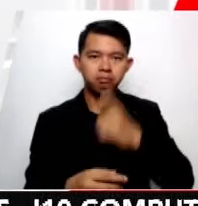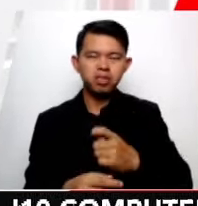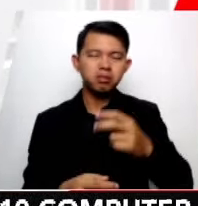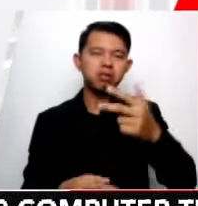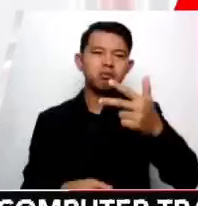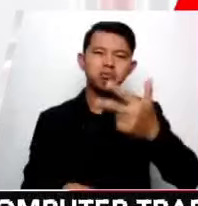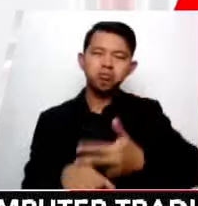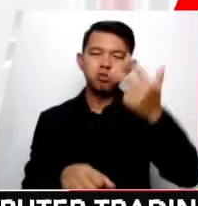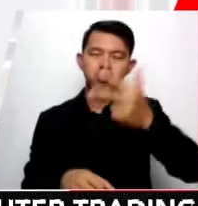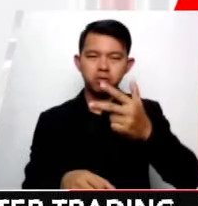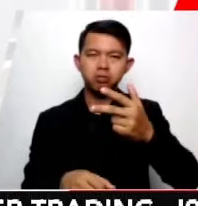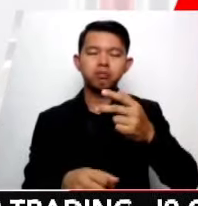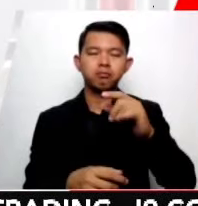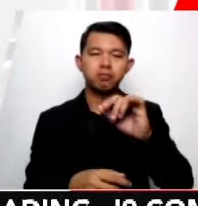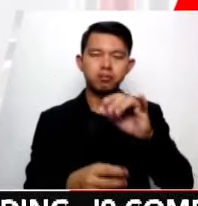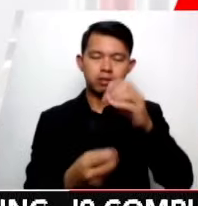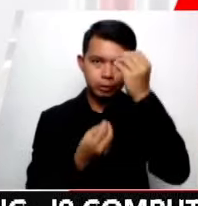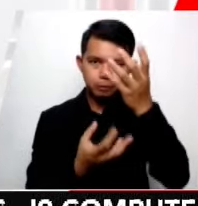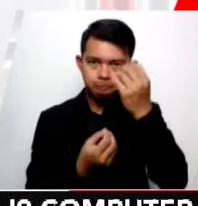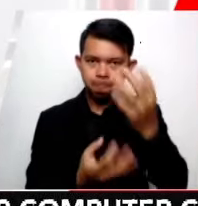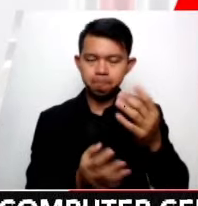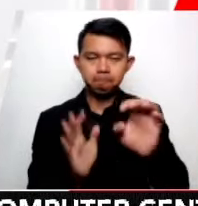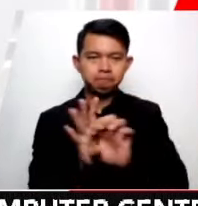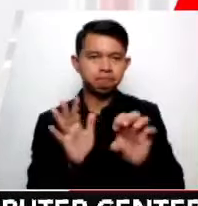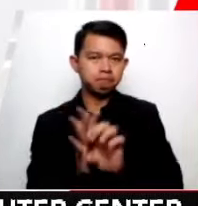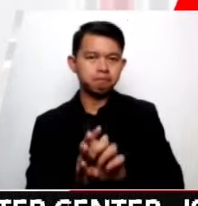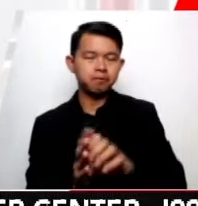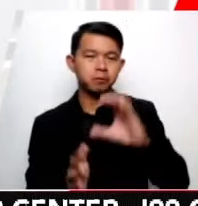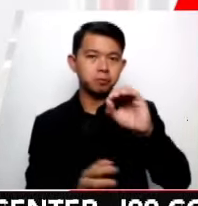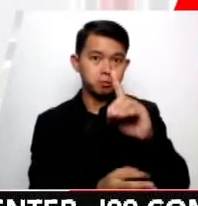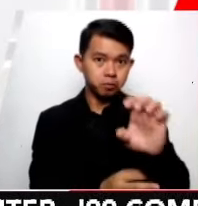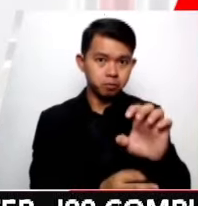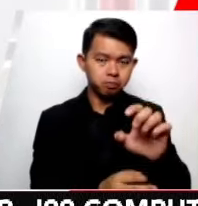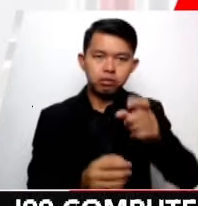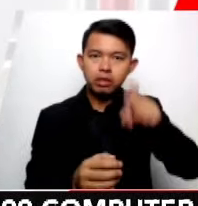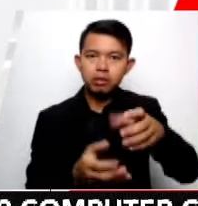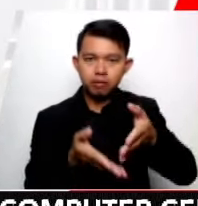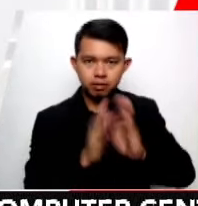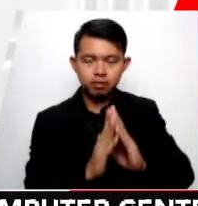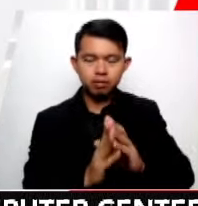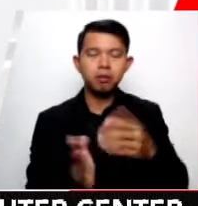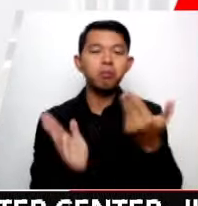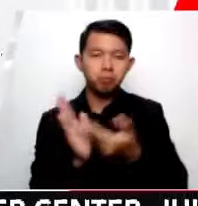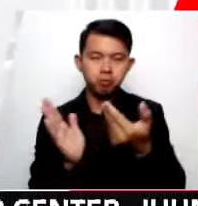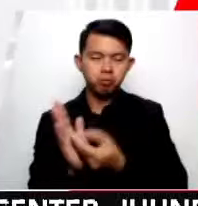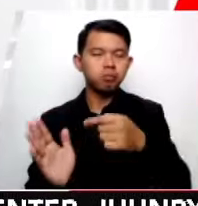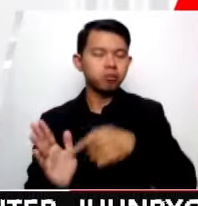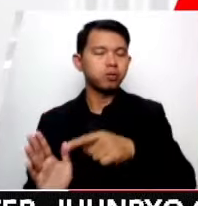impormasyon gaya ng authentication code bilang patunay na ikaw ang